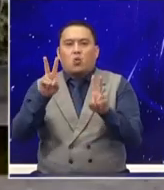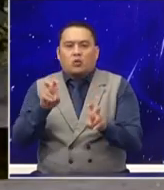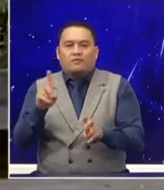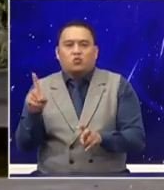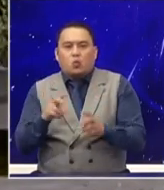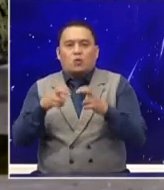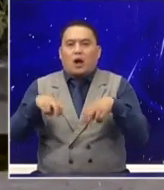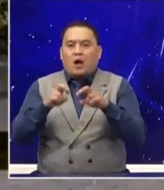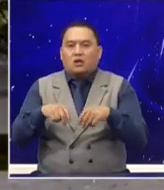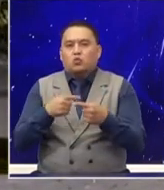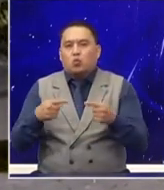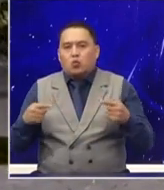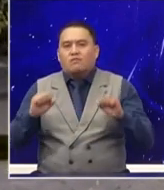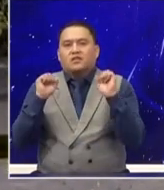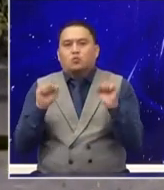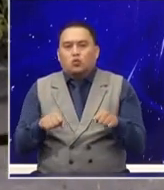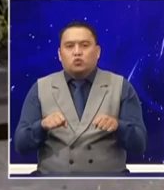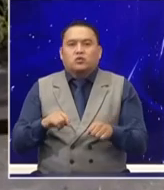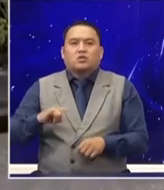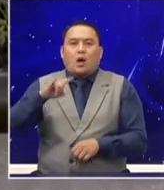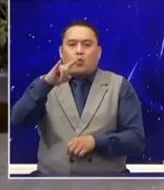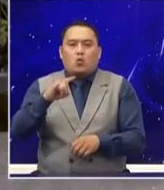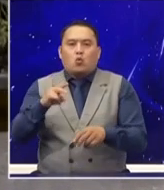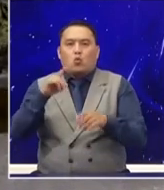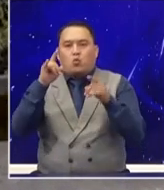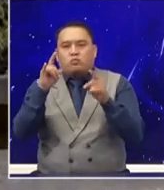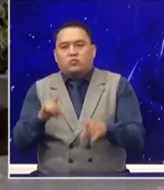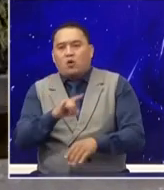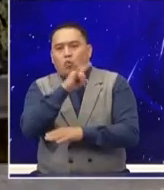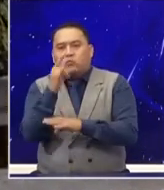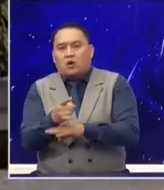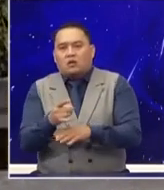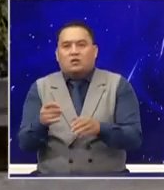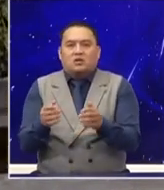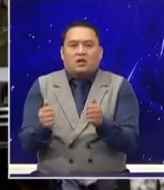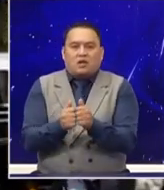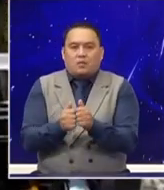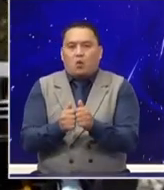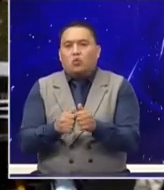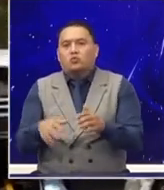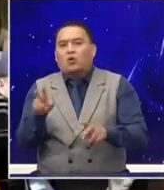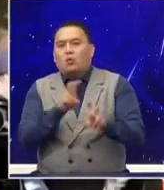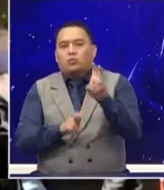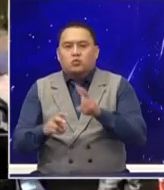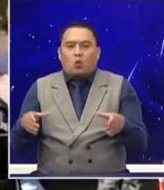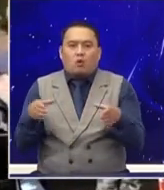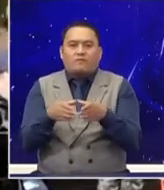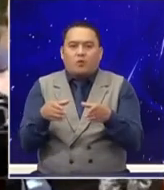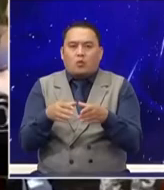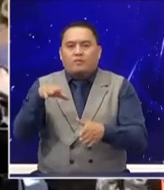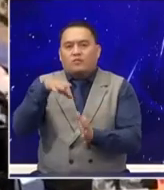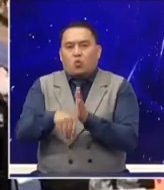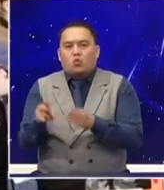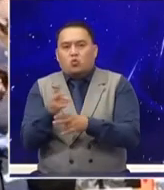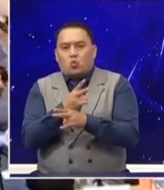но рассматриваются и другие версии. Самолет упал при заходе на посадку в районе Чугуева. Поисково-спасательную операцию вели